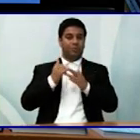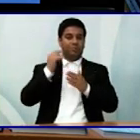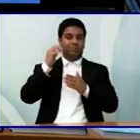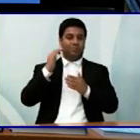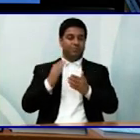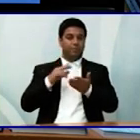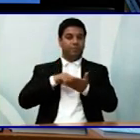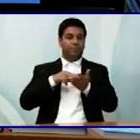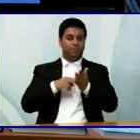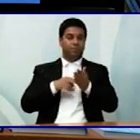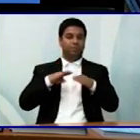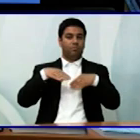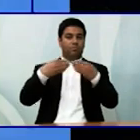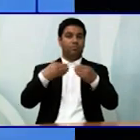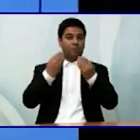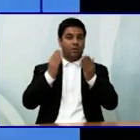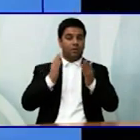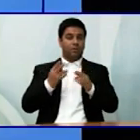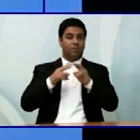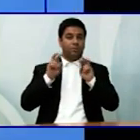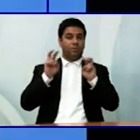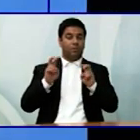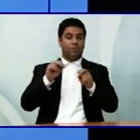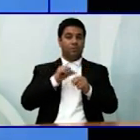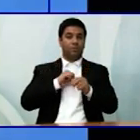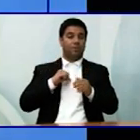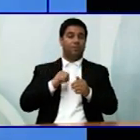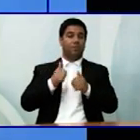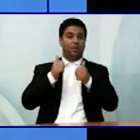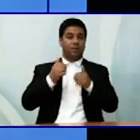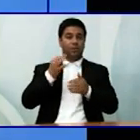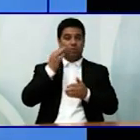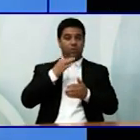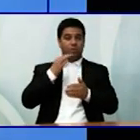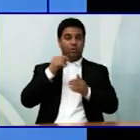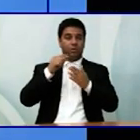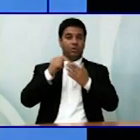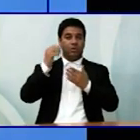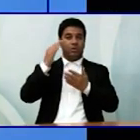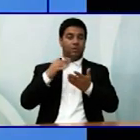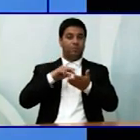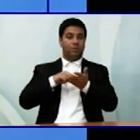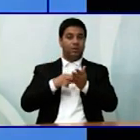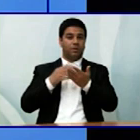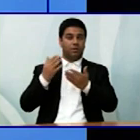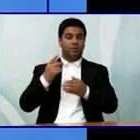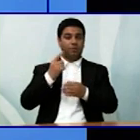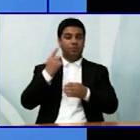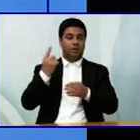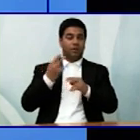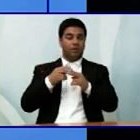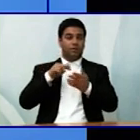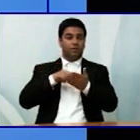quyidagi rejani taqdim qilamiz. Mavzu: eng yaxshi dori. Demak, reja bilan tanishing. Birinchi